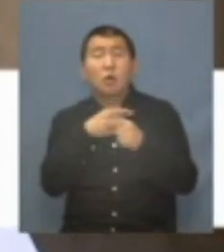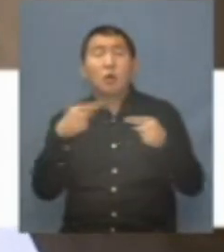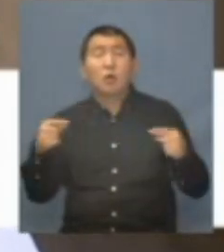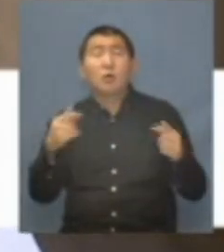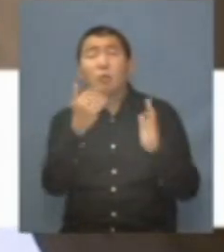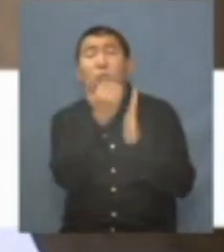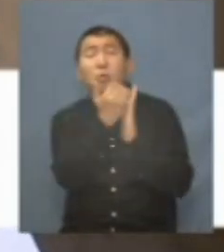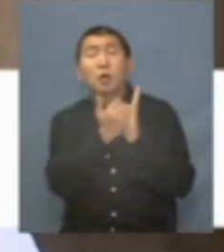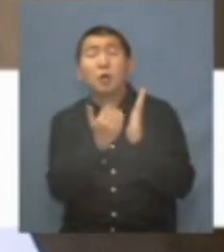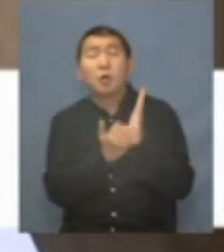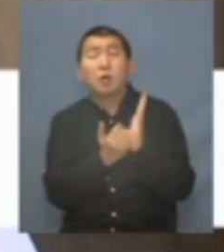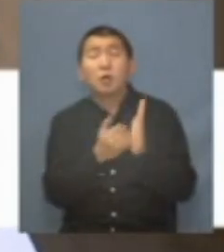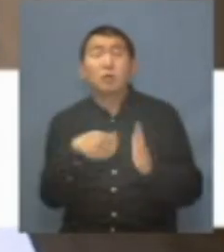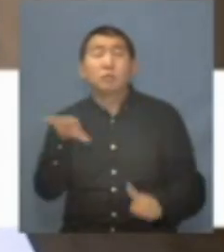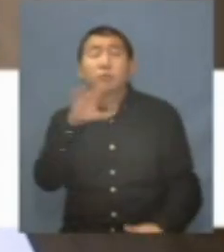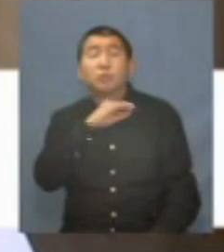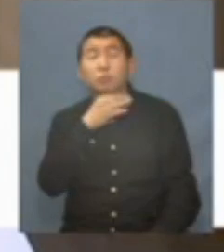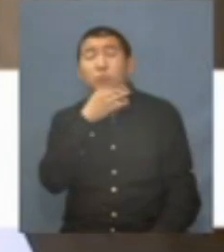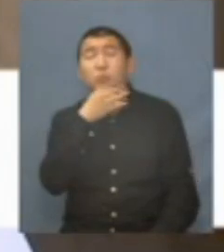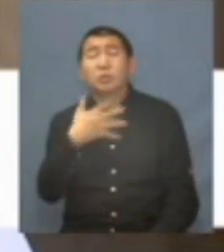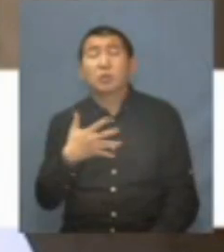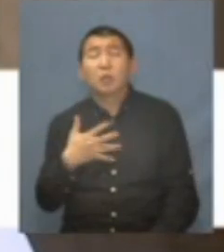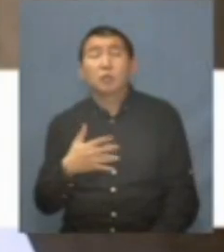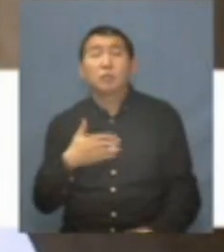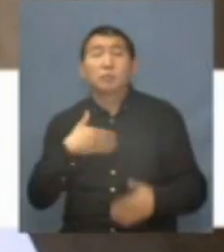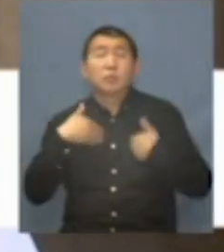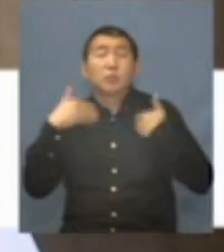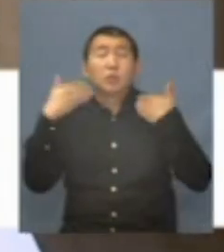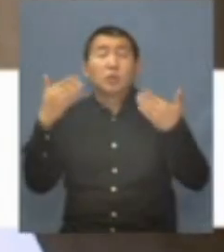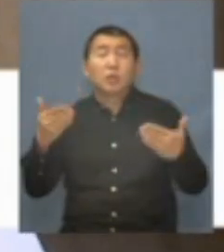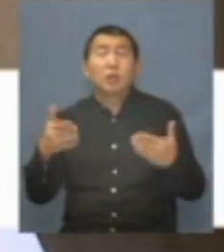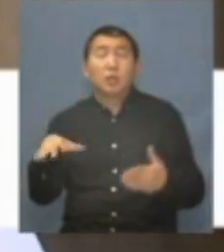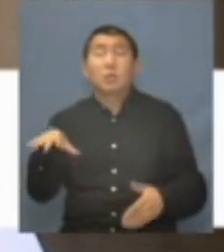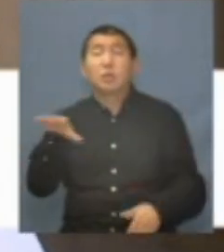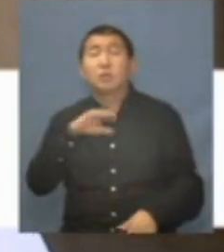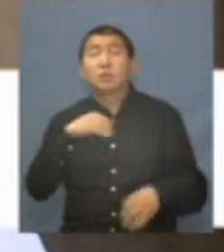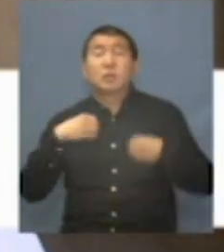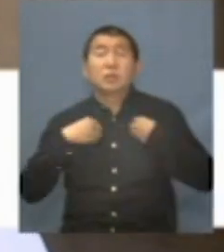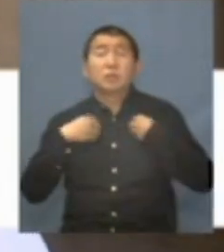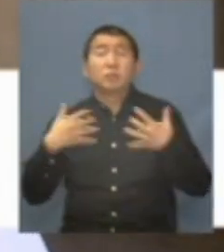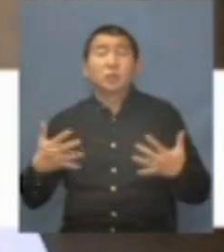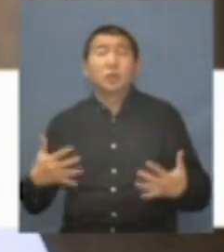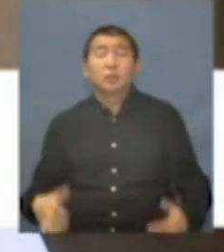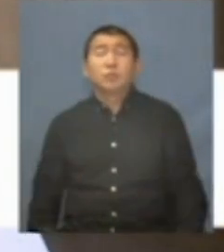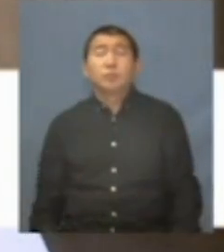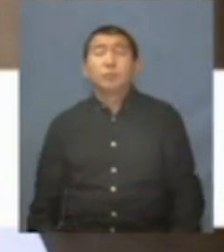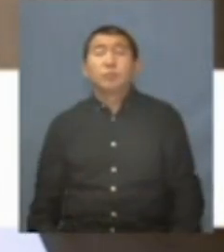программу. Надеюсь, ридерцам очень понравится. Поздравляю всех с такими замечательными праздниками.